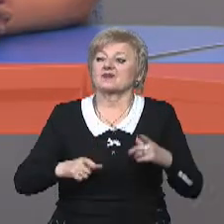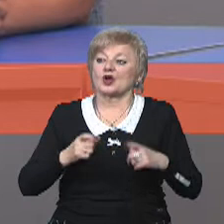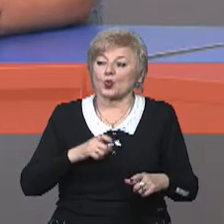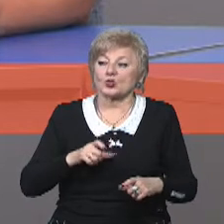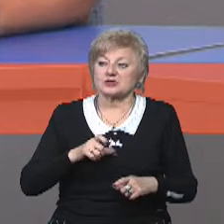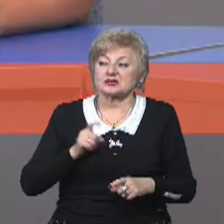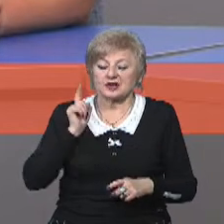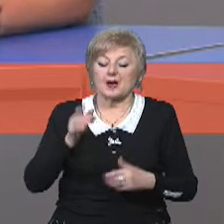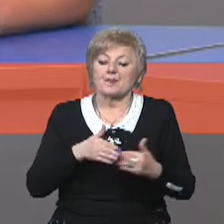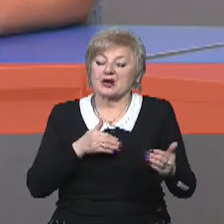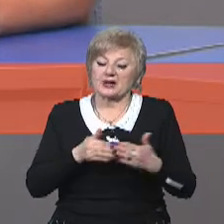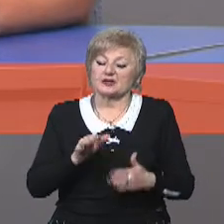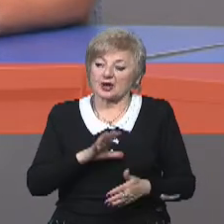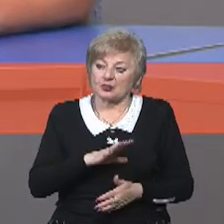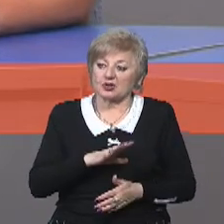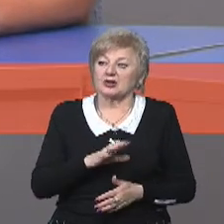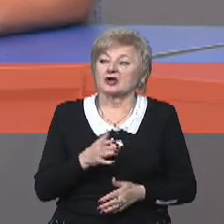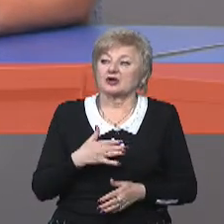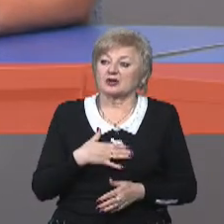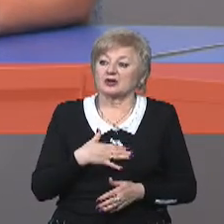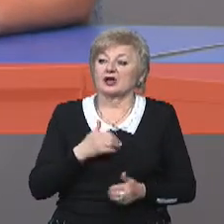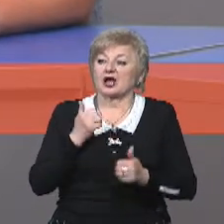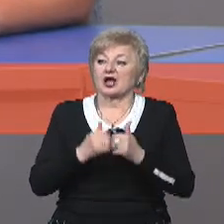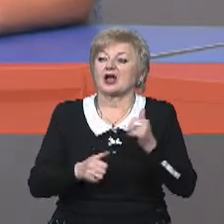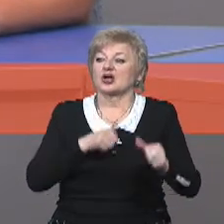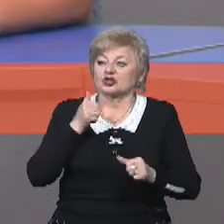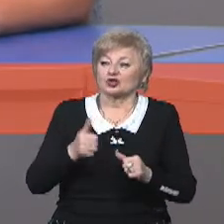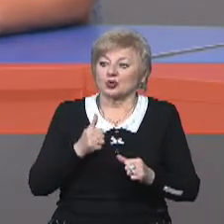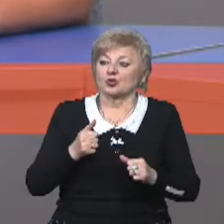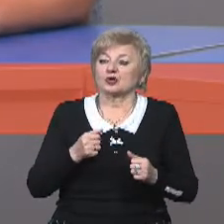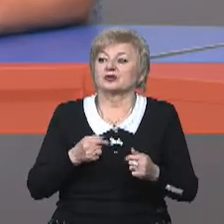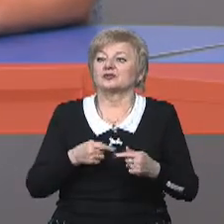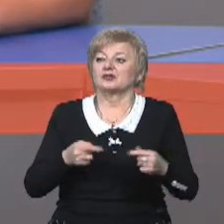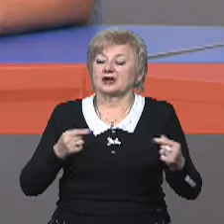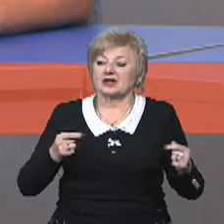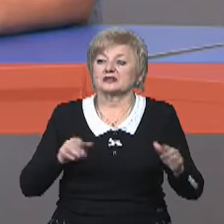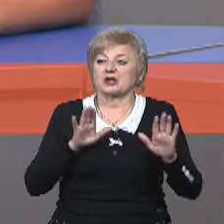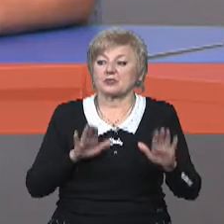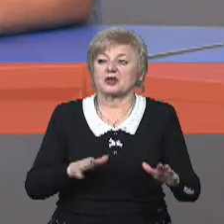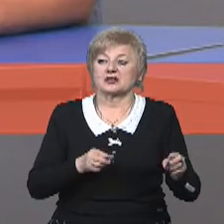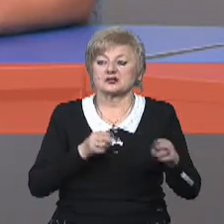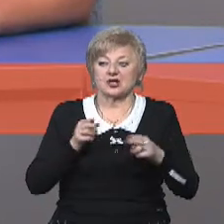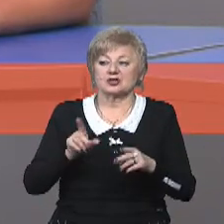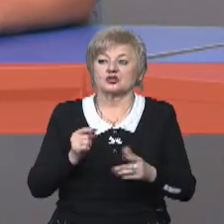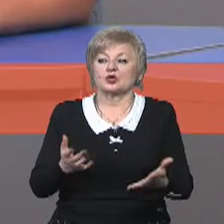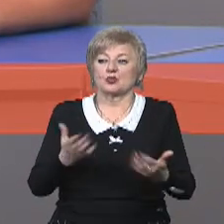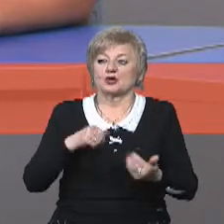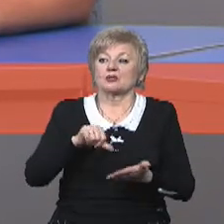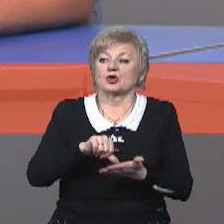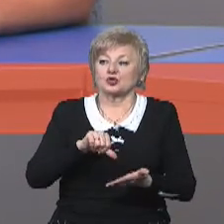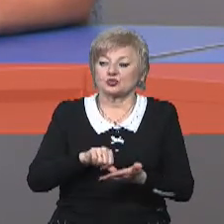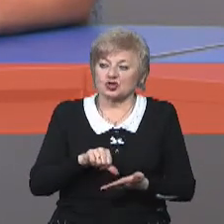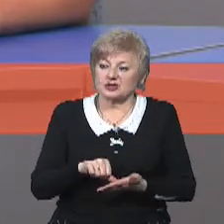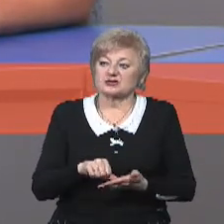обов'язкова практика археологічна, я кожного літа вириваюсь на різну кількість днів для того, щоб прийняти участь в експедиції